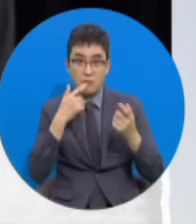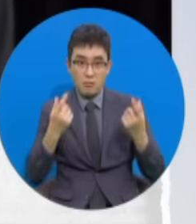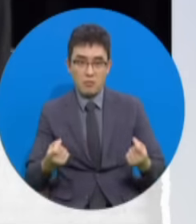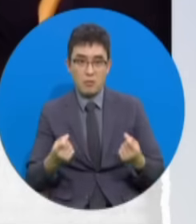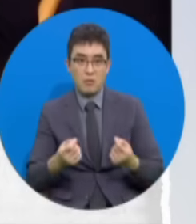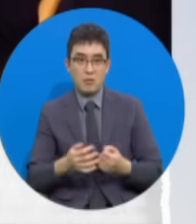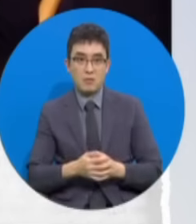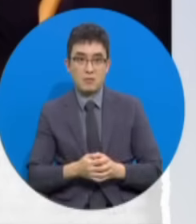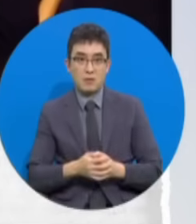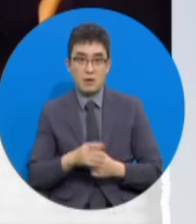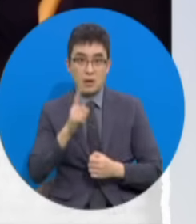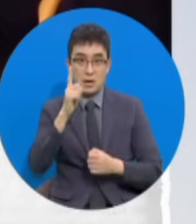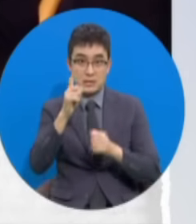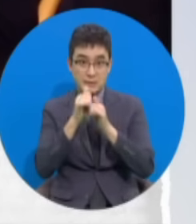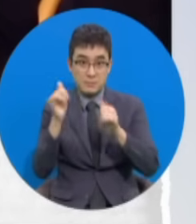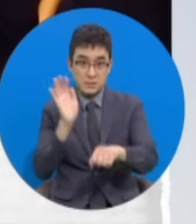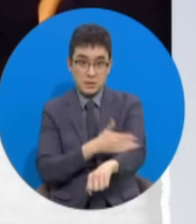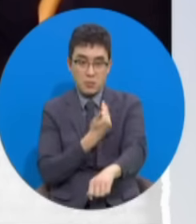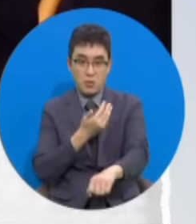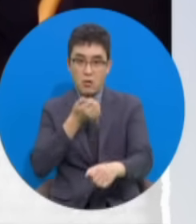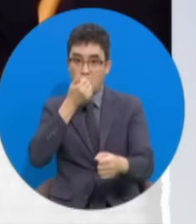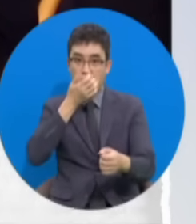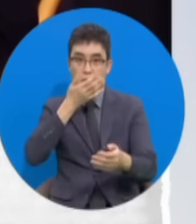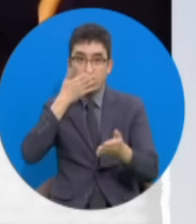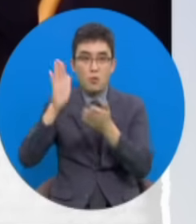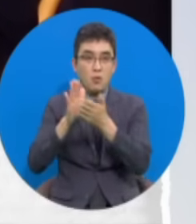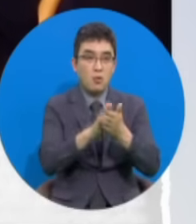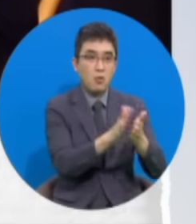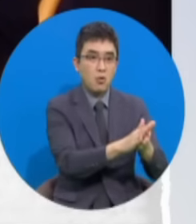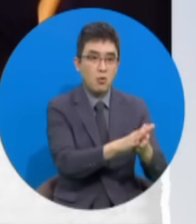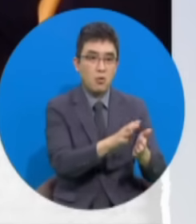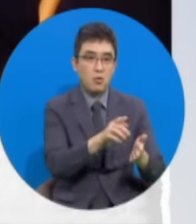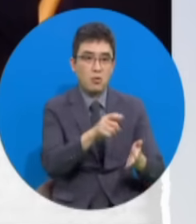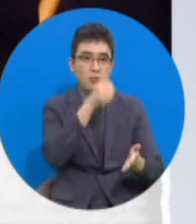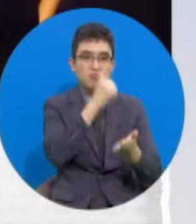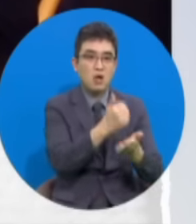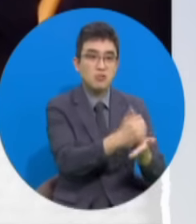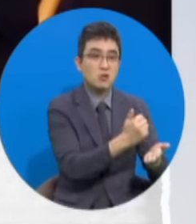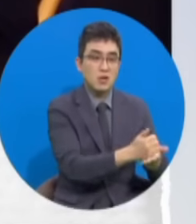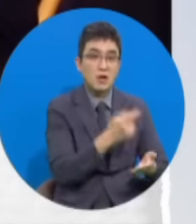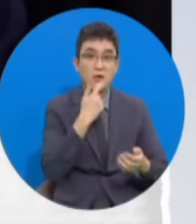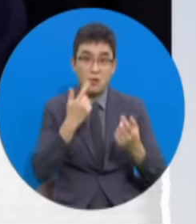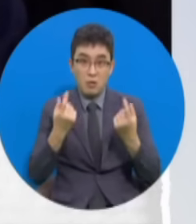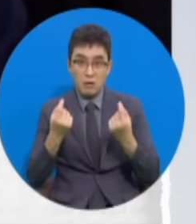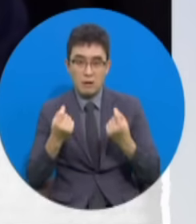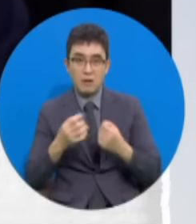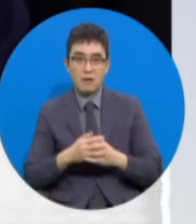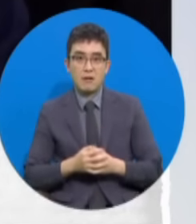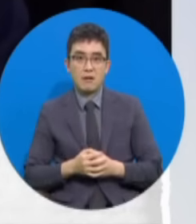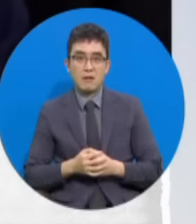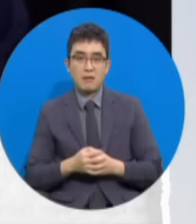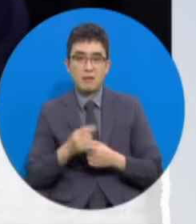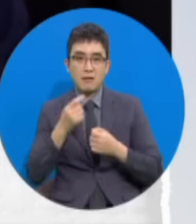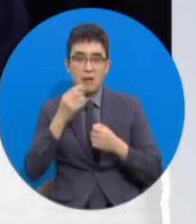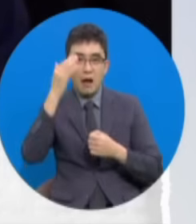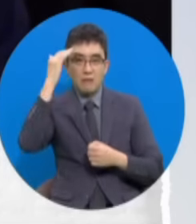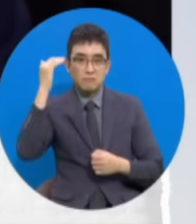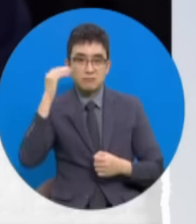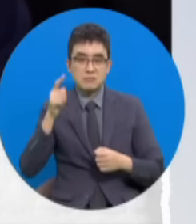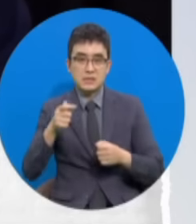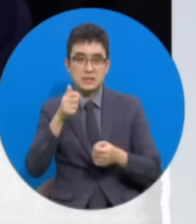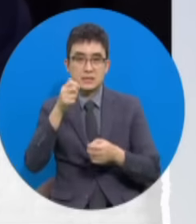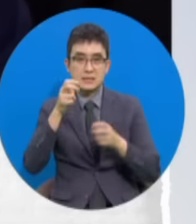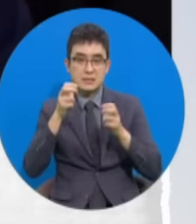대한 이 멸문을 당했다라고 하는 이런 방식의 조국 전 장관의 접근으로 가게 되는 순간 대한민국 사법정의가 훼손될 수 있으니